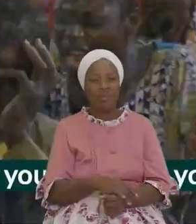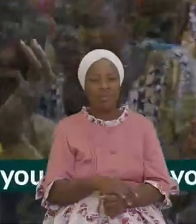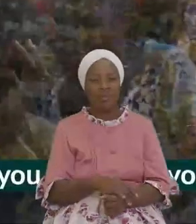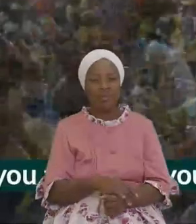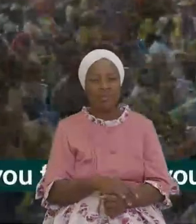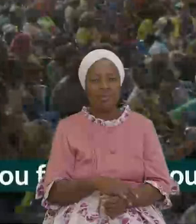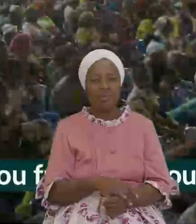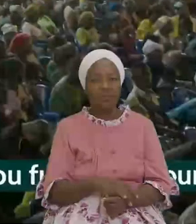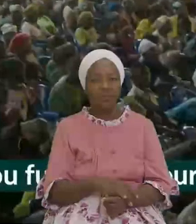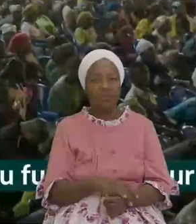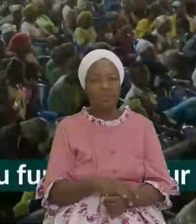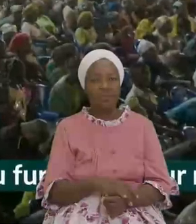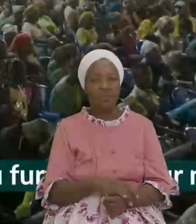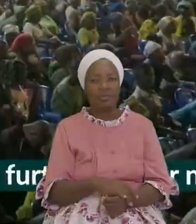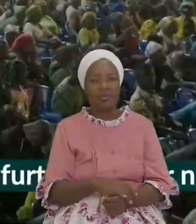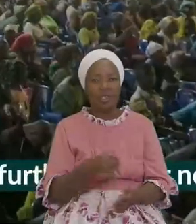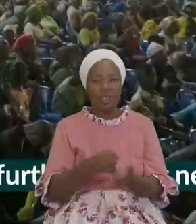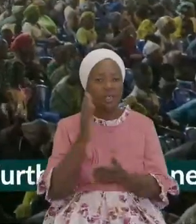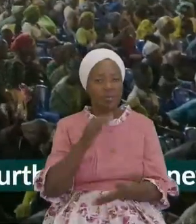Remplissons-les correctement.